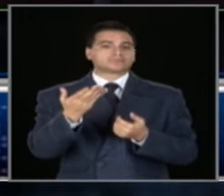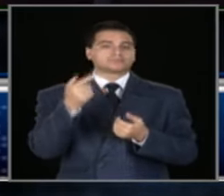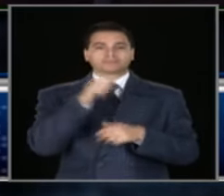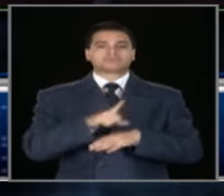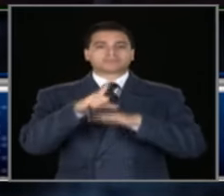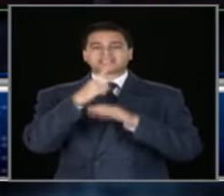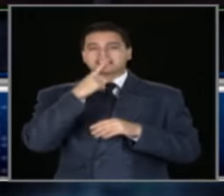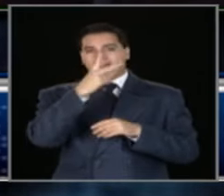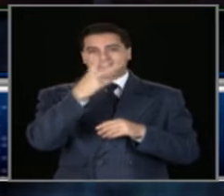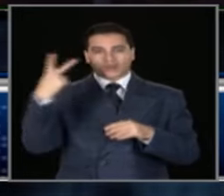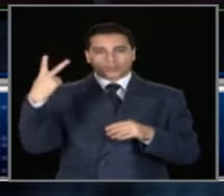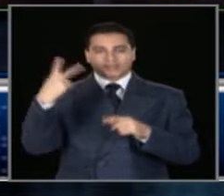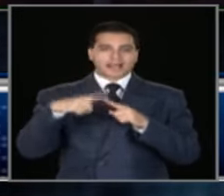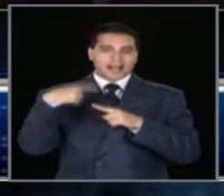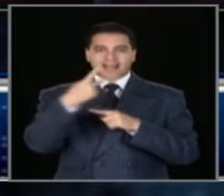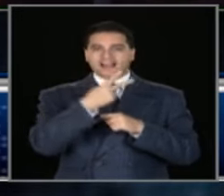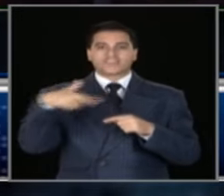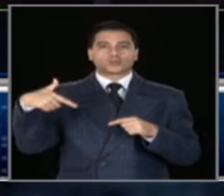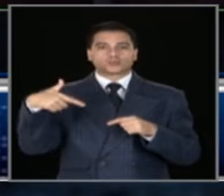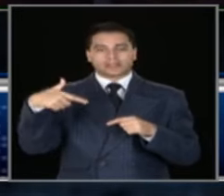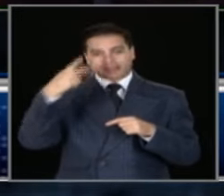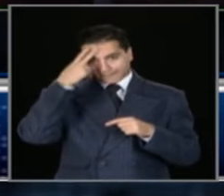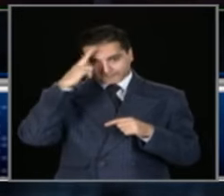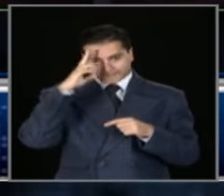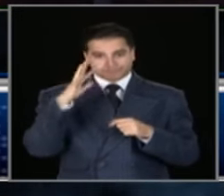تولت من سنة 2002 ل 2006،